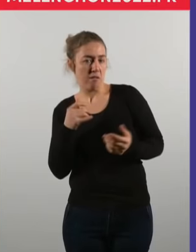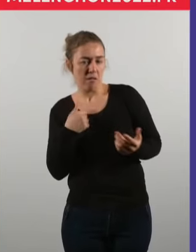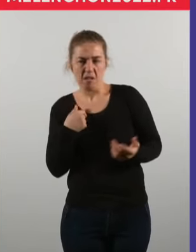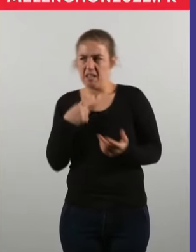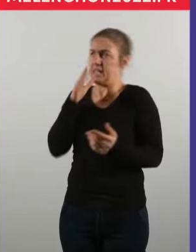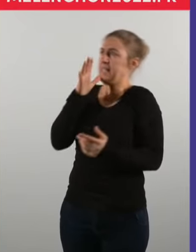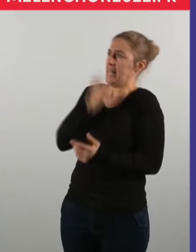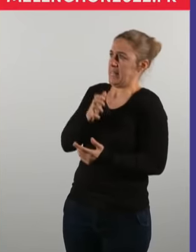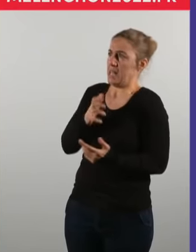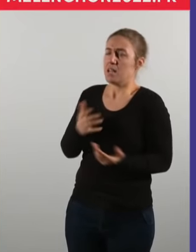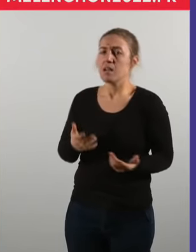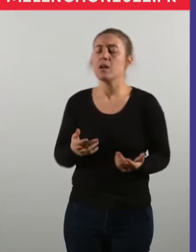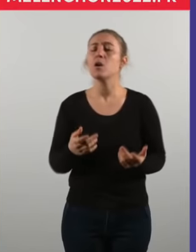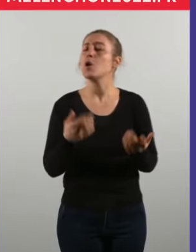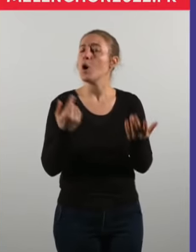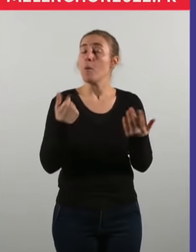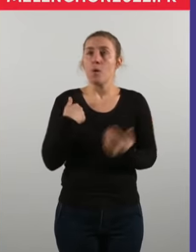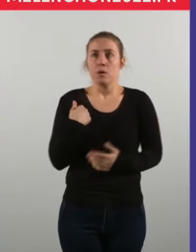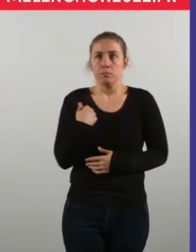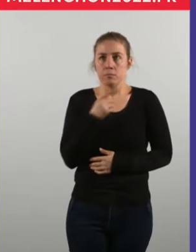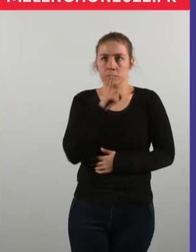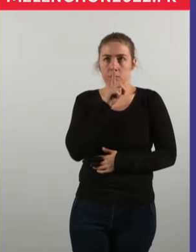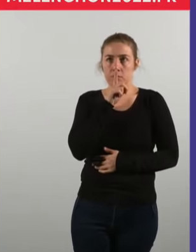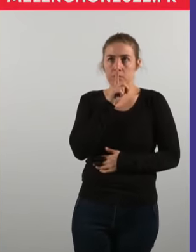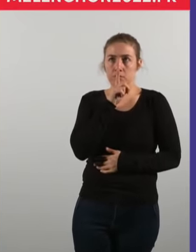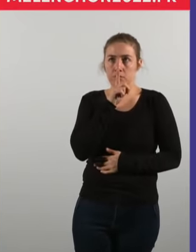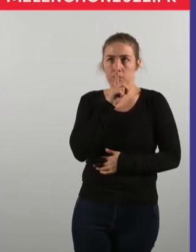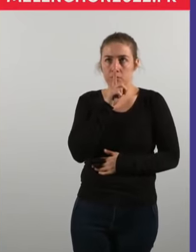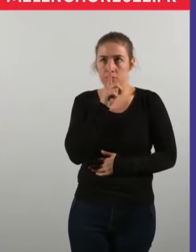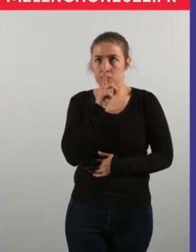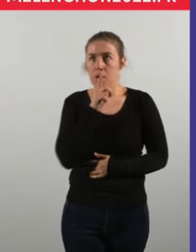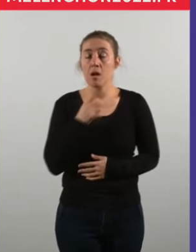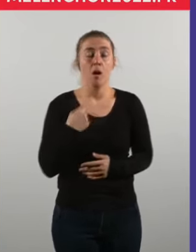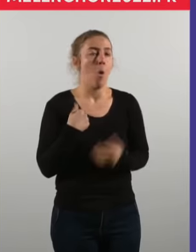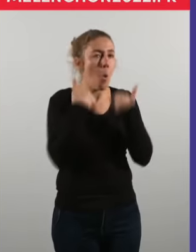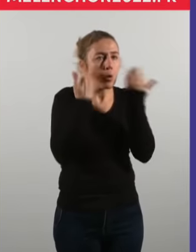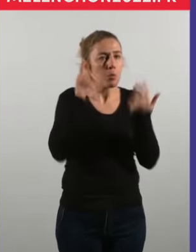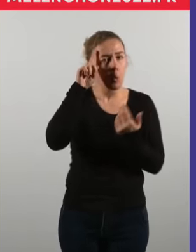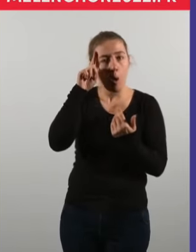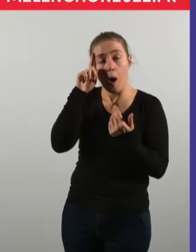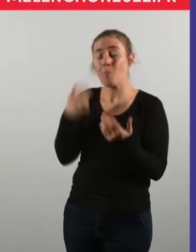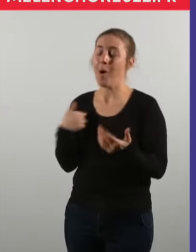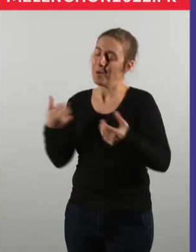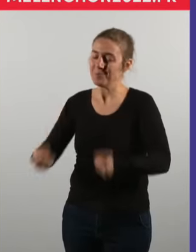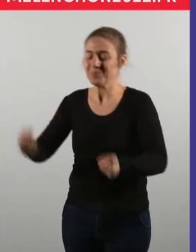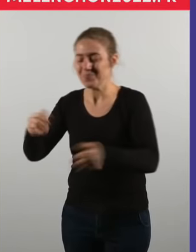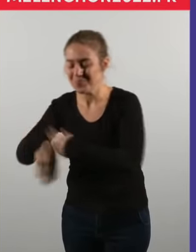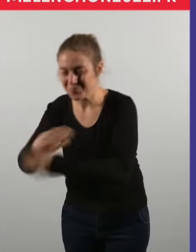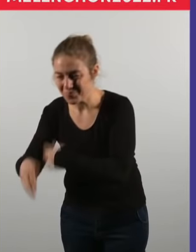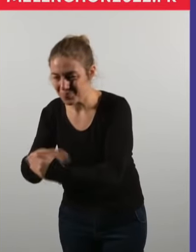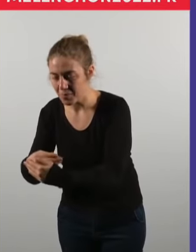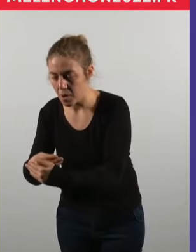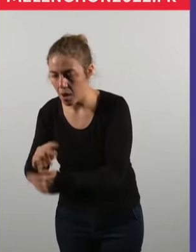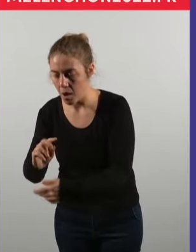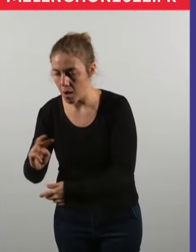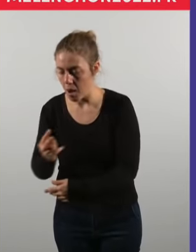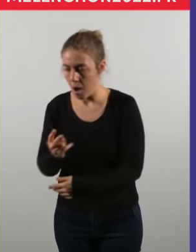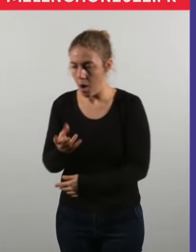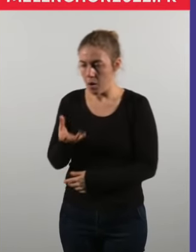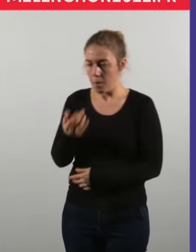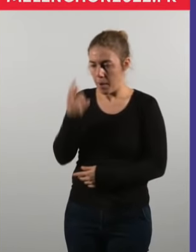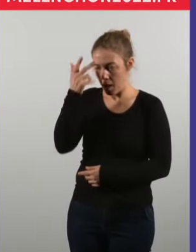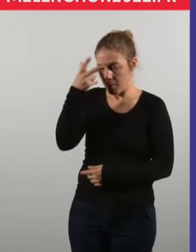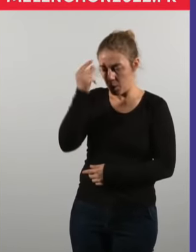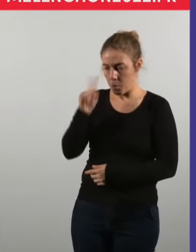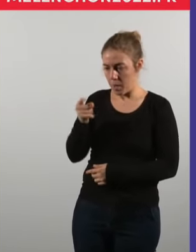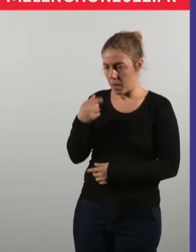lâcheté qui m'empêche de dire que c'est moi, je me hais d'avoir trempé les mains dans la cuvette d'eau, d'être ignorante des dégoûts du monde de Jeanne. Je me hais d'avoir